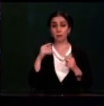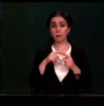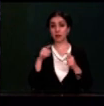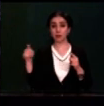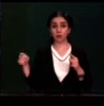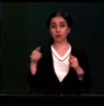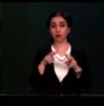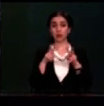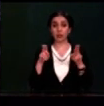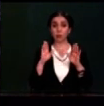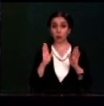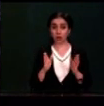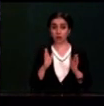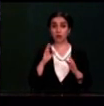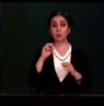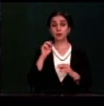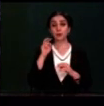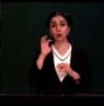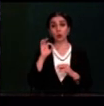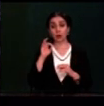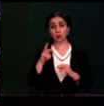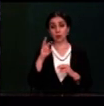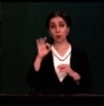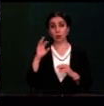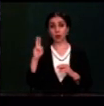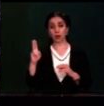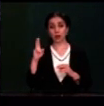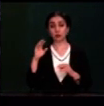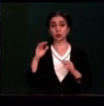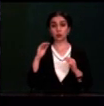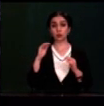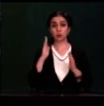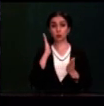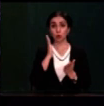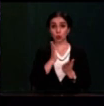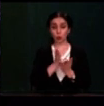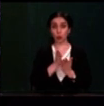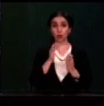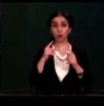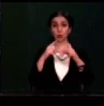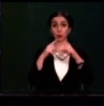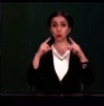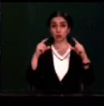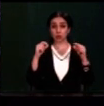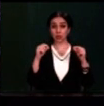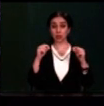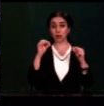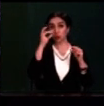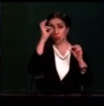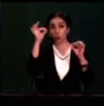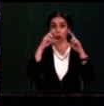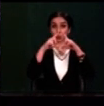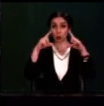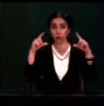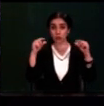bo'ladi. Uchburchak MOK to'g'ri burchakli, MO 15 cm, OK